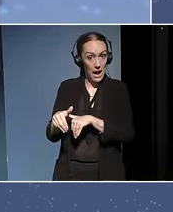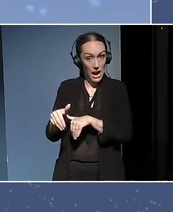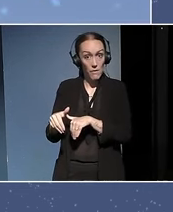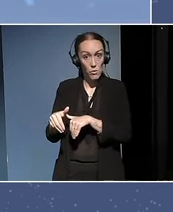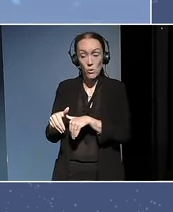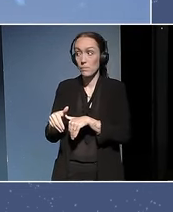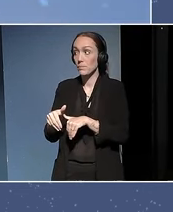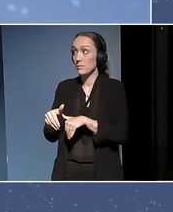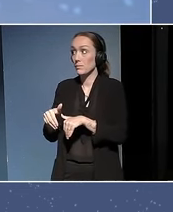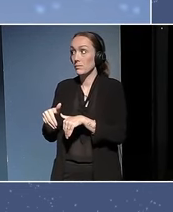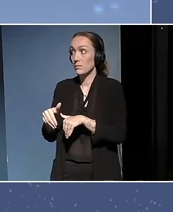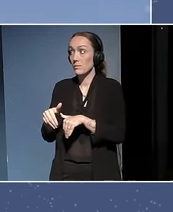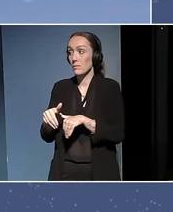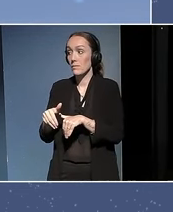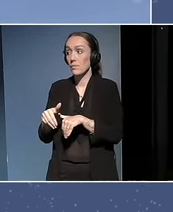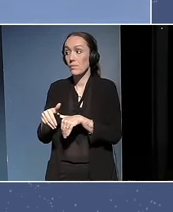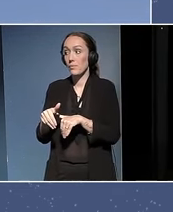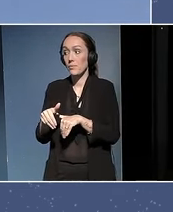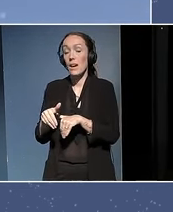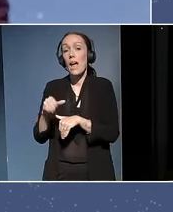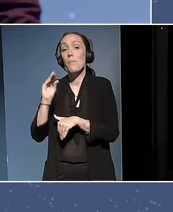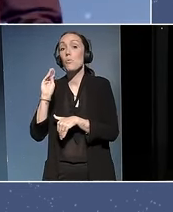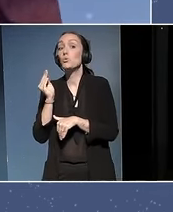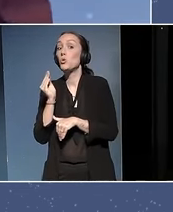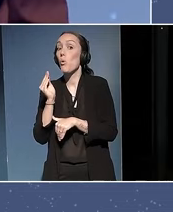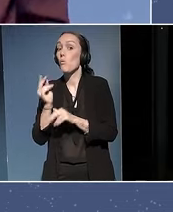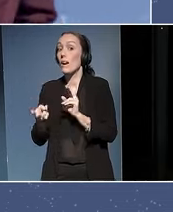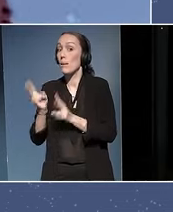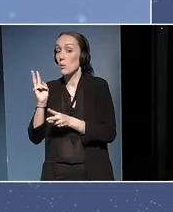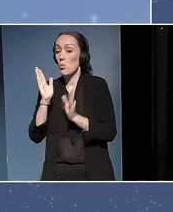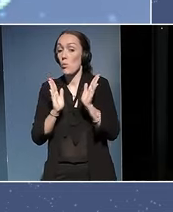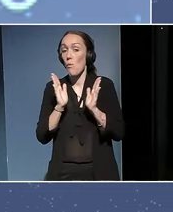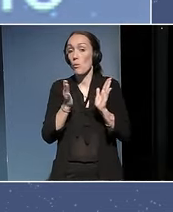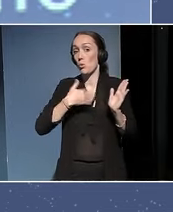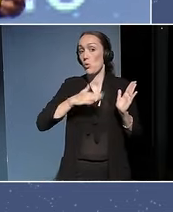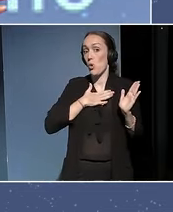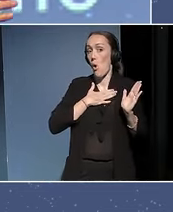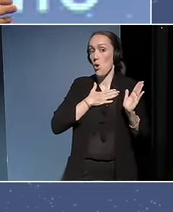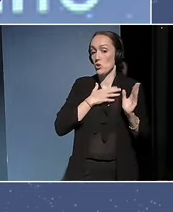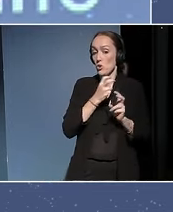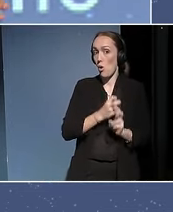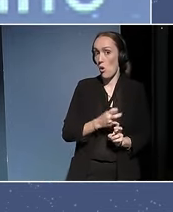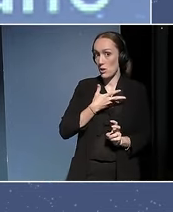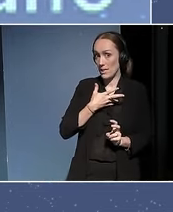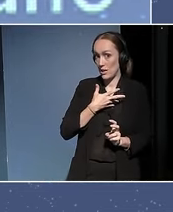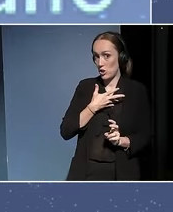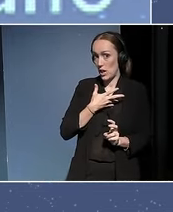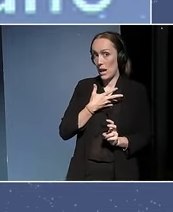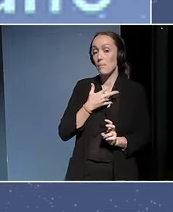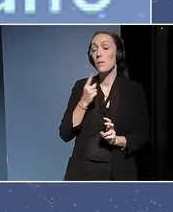individuo Ok è un individuo più giovane e più piccolo relativamente più piccolo di circa